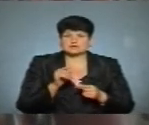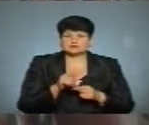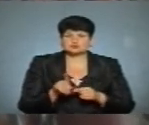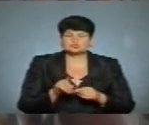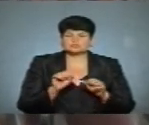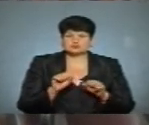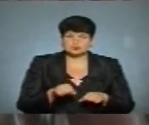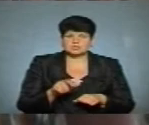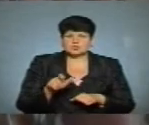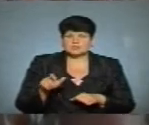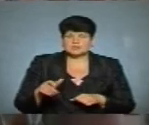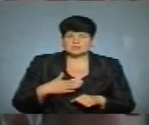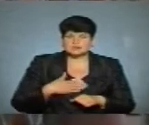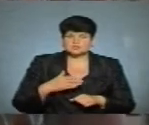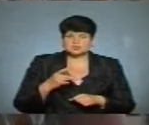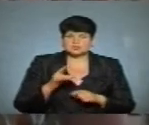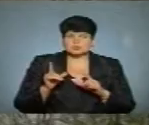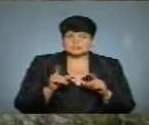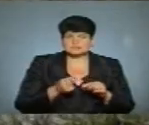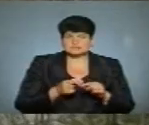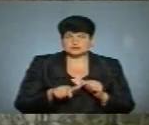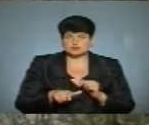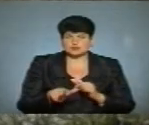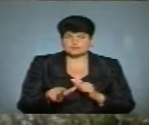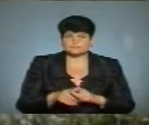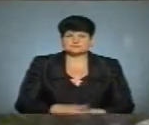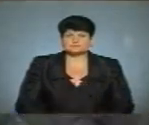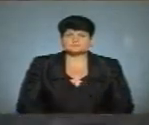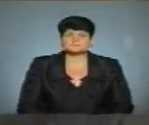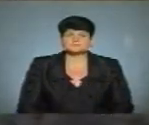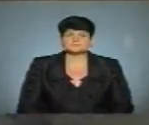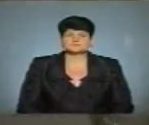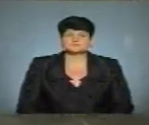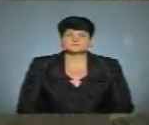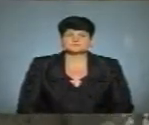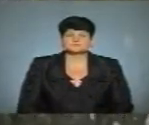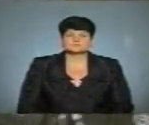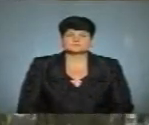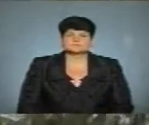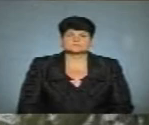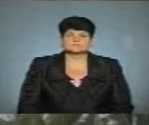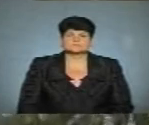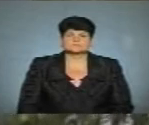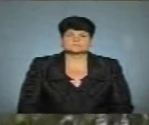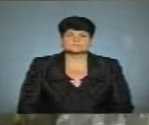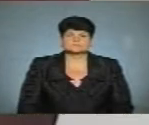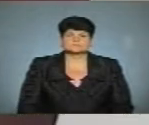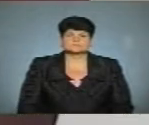могли громадяни нашого району проїхати цією дорогою. Ірина Терлюк, Андрій Бодак. Новини на Суспільному. Тернопільщина.